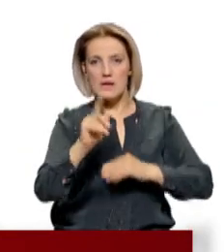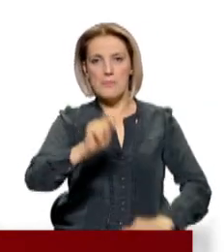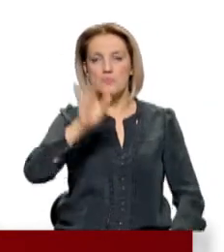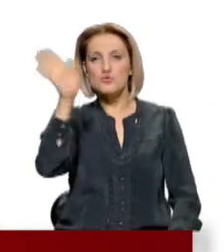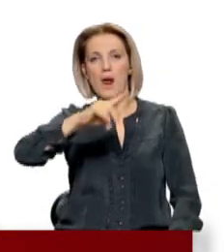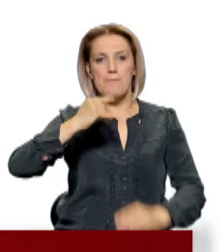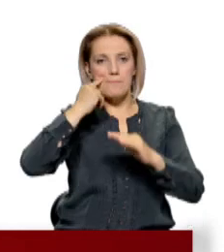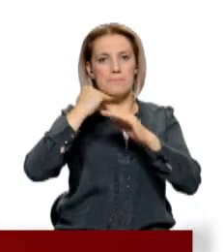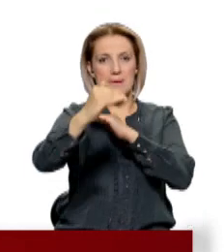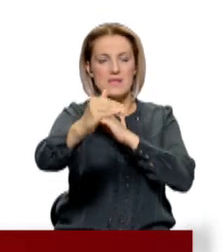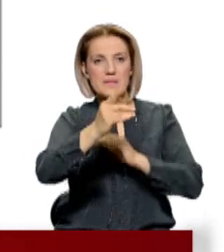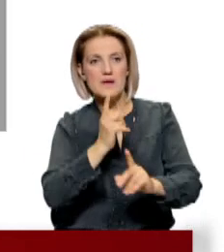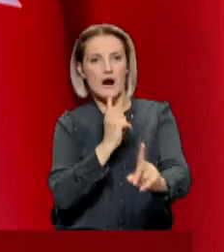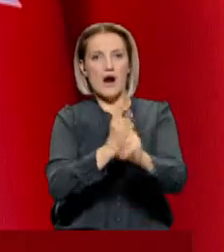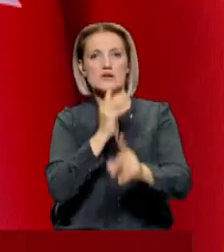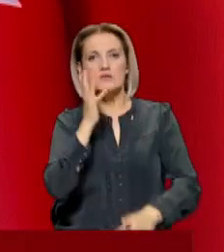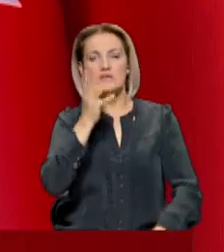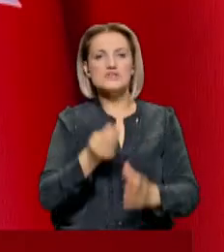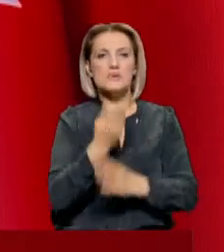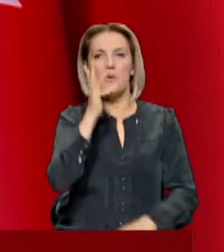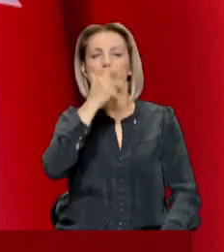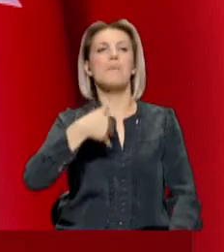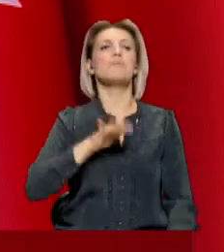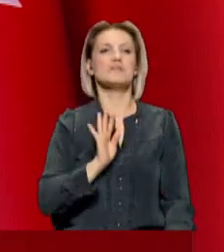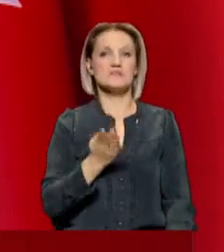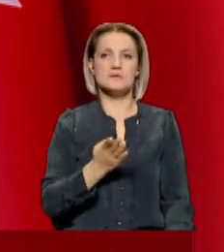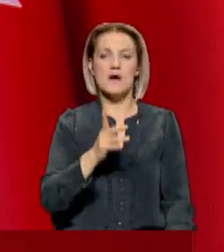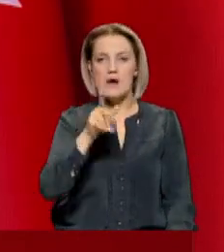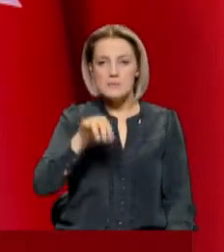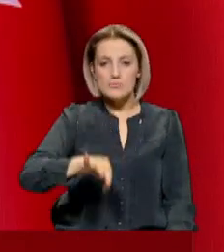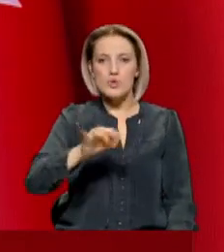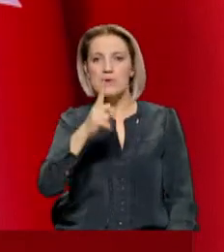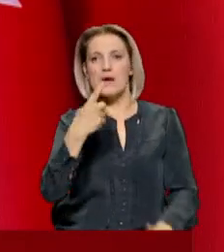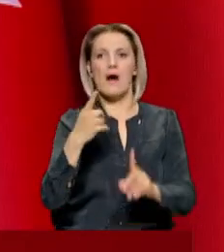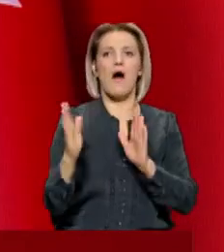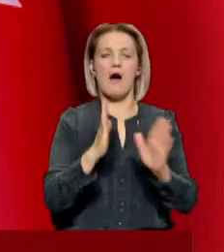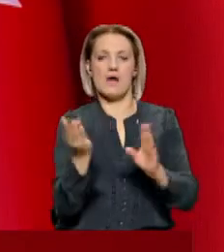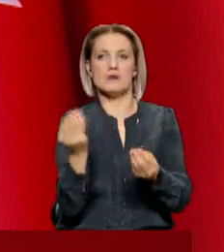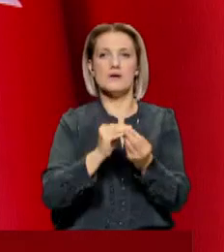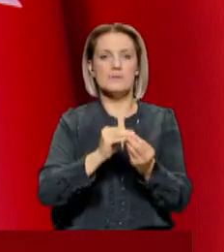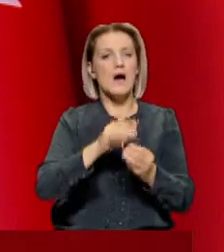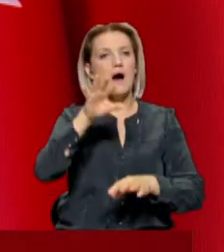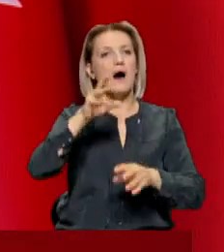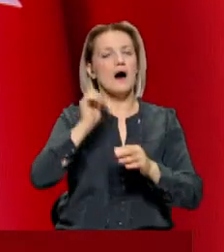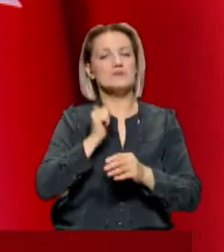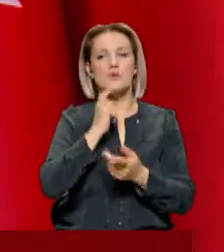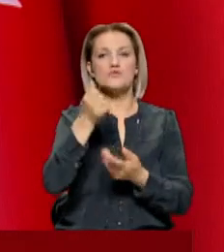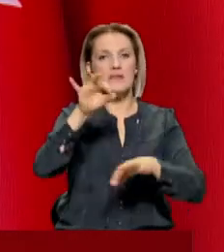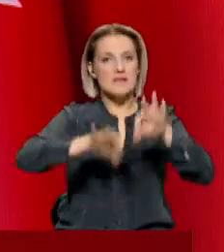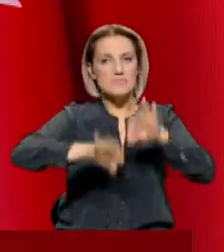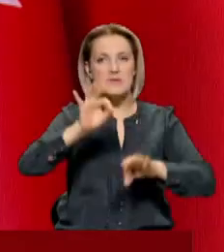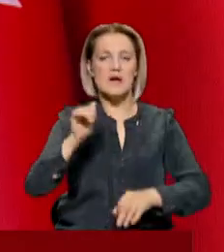sonra milletin karşısına çıkmaya hiç mi utanmadınız bir ara artıştır bu asgari ücret tespitini yılbaşında